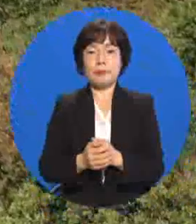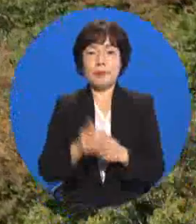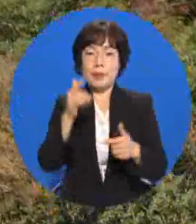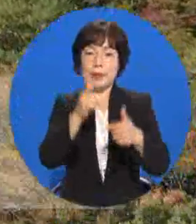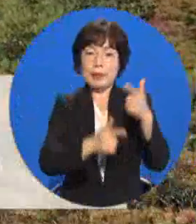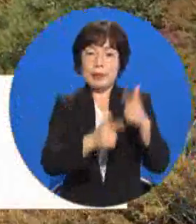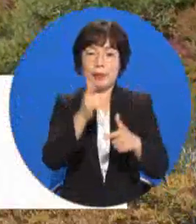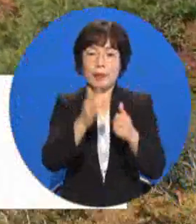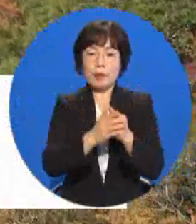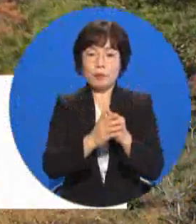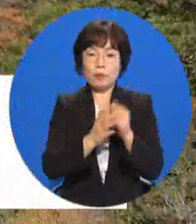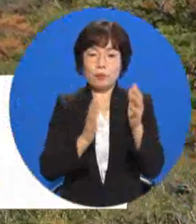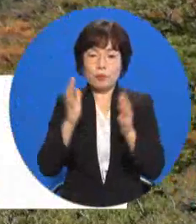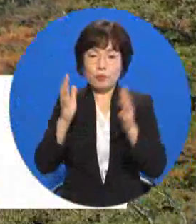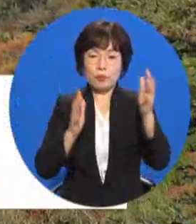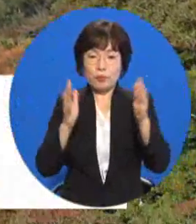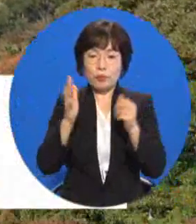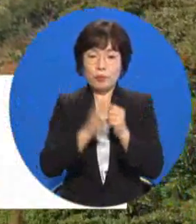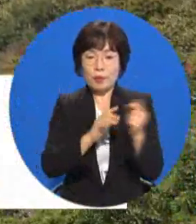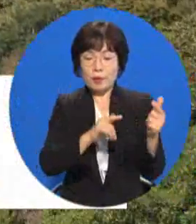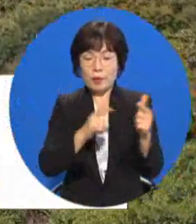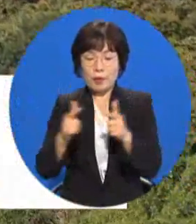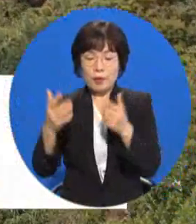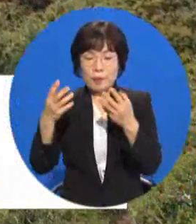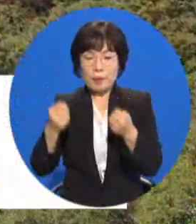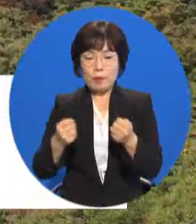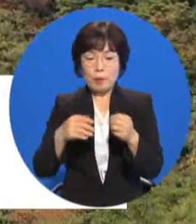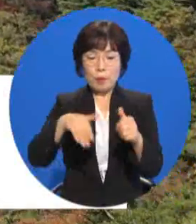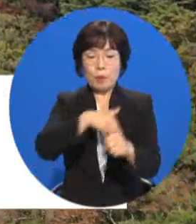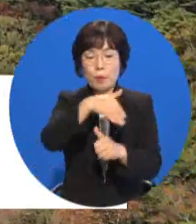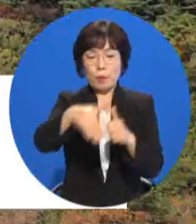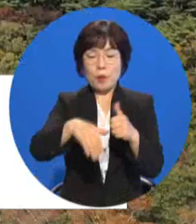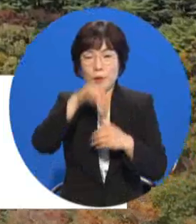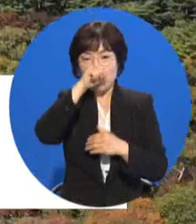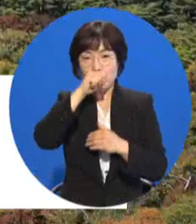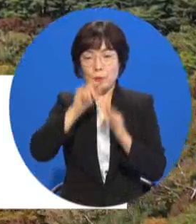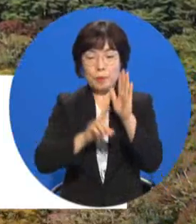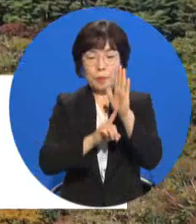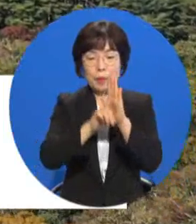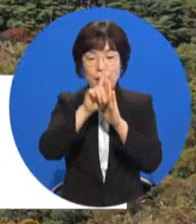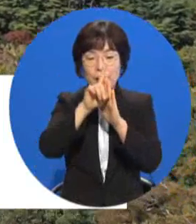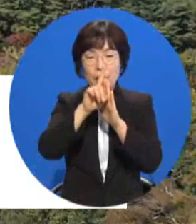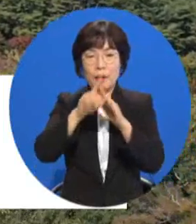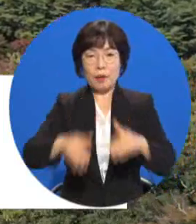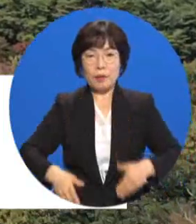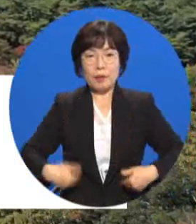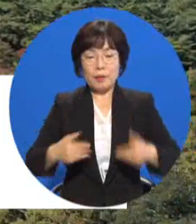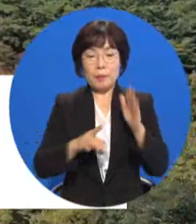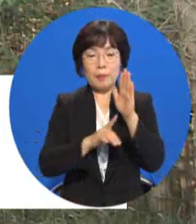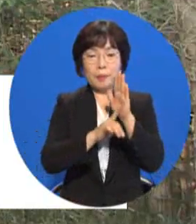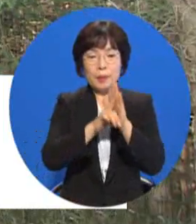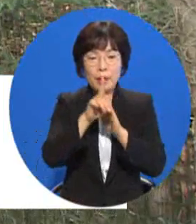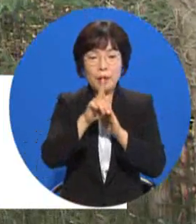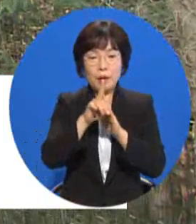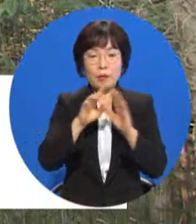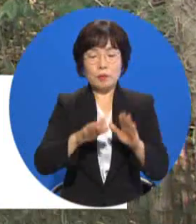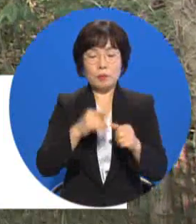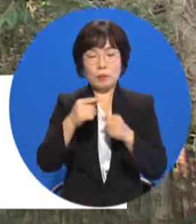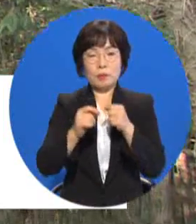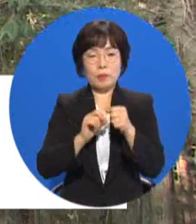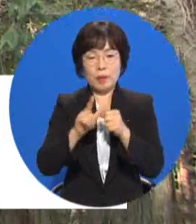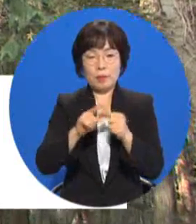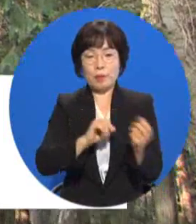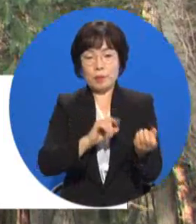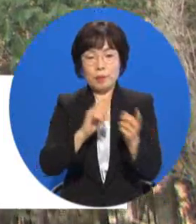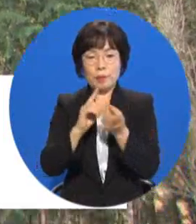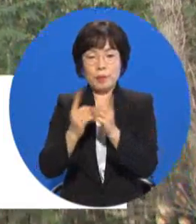나무 그 조림 그 상태가 아주 그 완벽하게 다 갖춰졌다는 거죠. 아열대 기후대로 지금